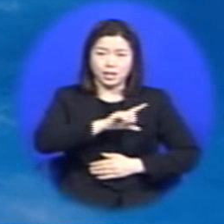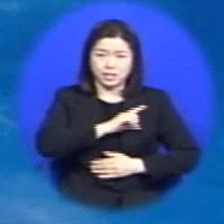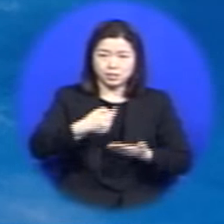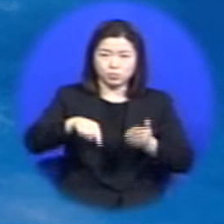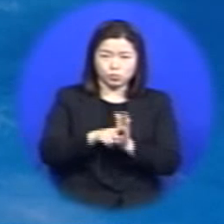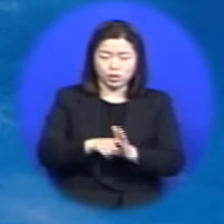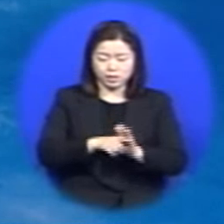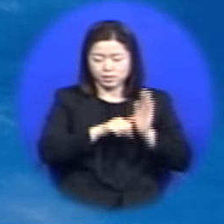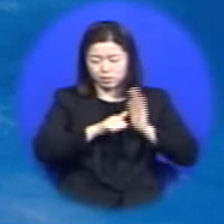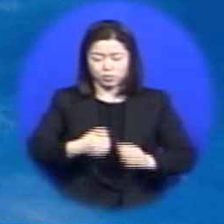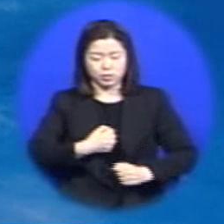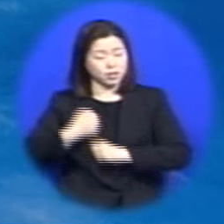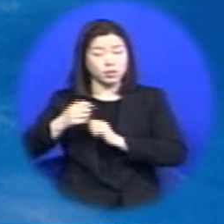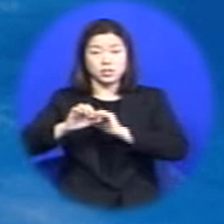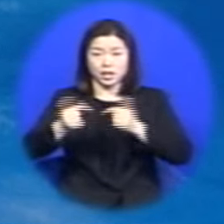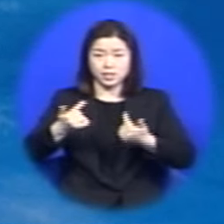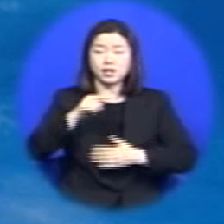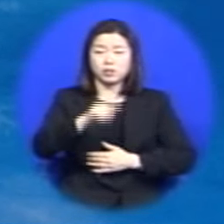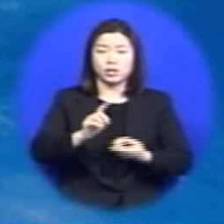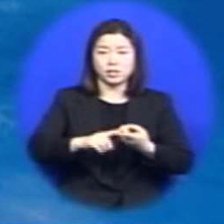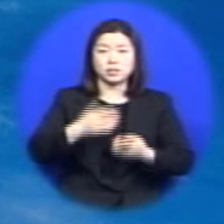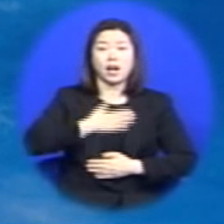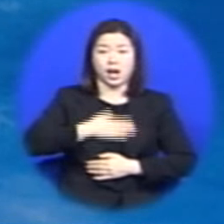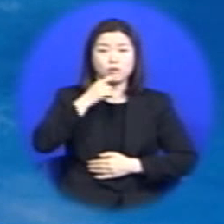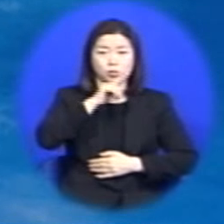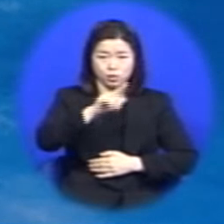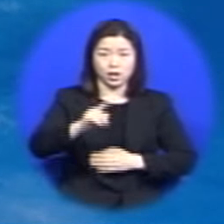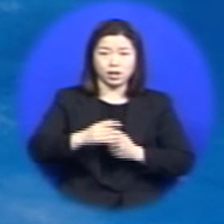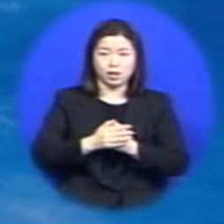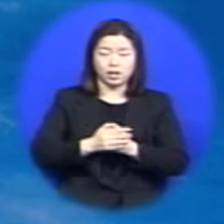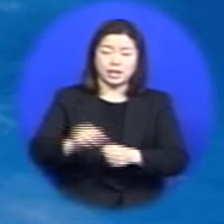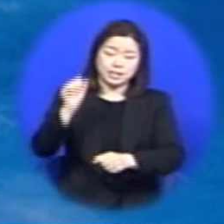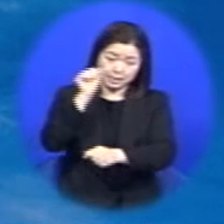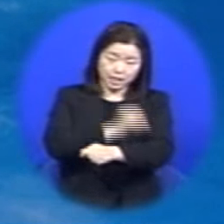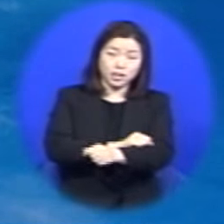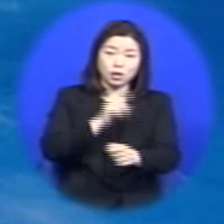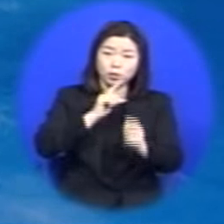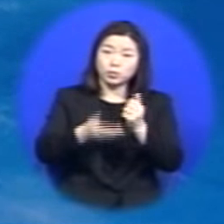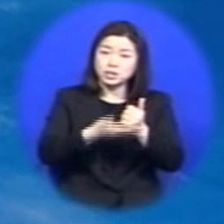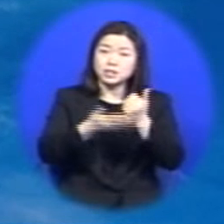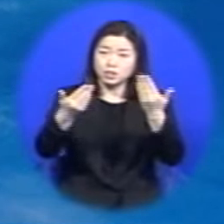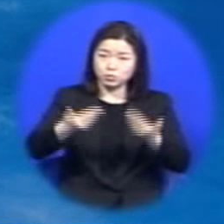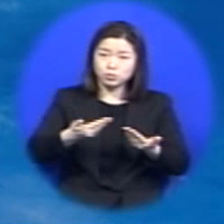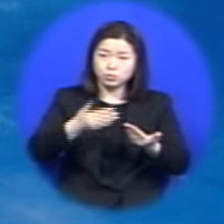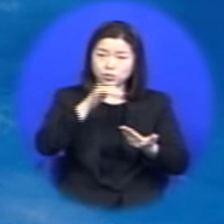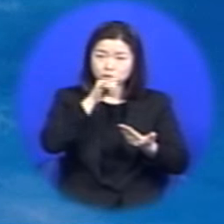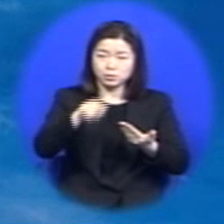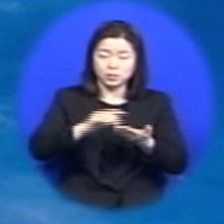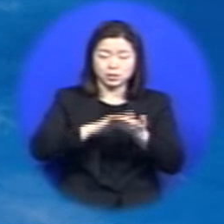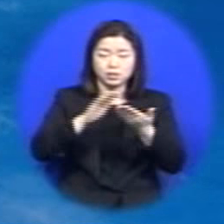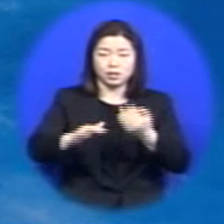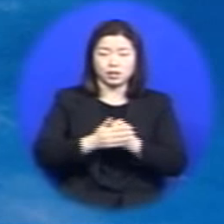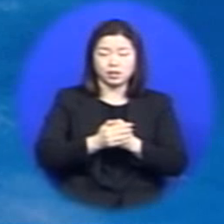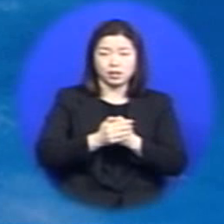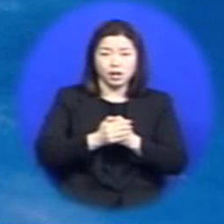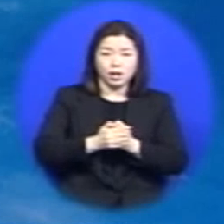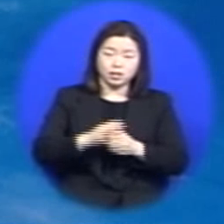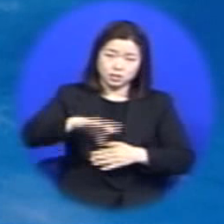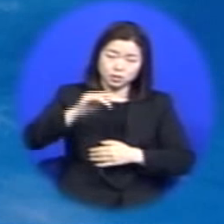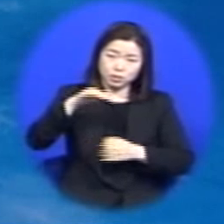견디고 게으르지 아니한 것을 아노라. 잘했다는 겁니다. 에베소 교회를 칭찬했어요. 에베소